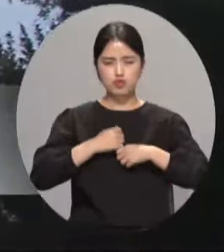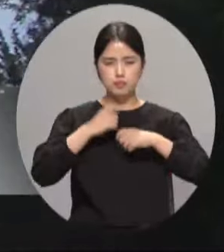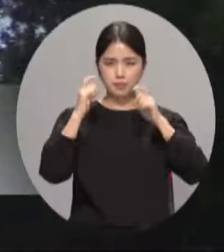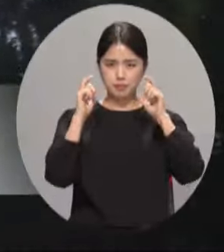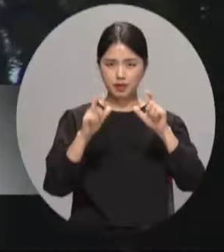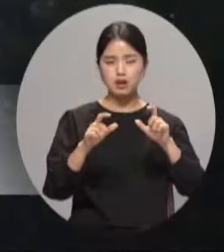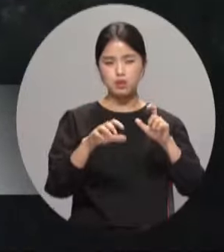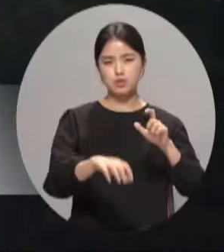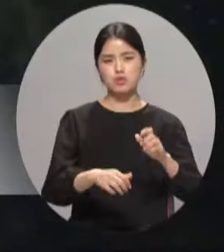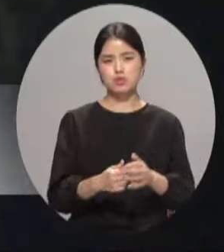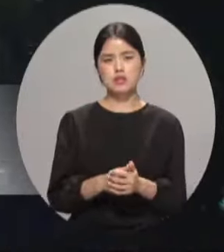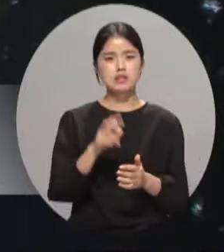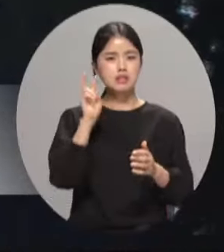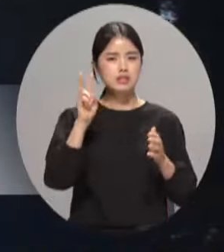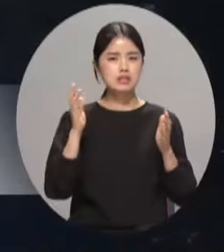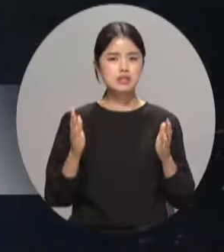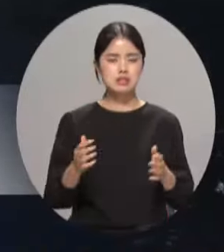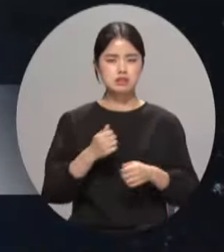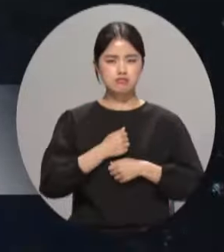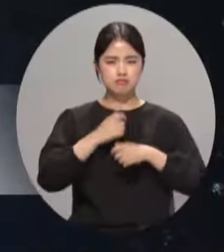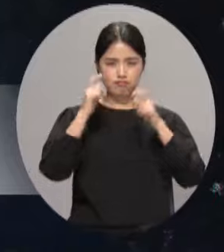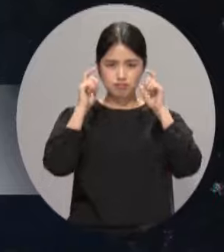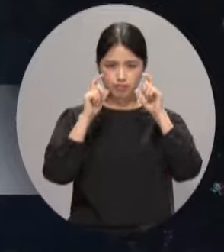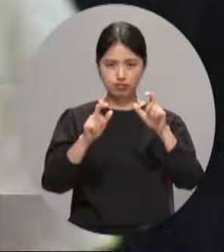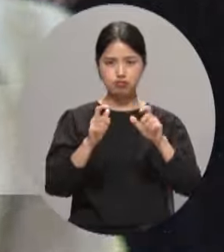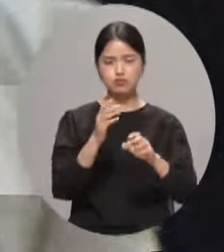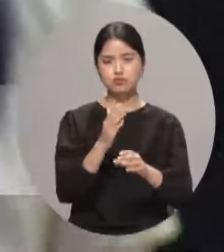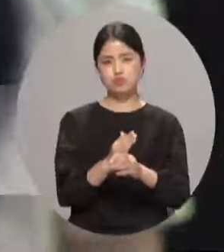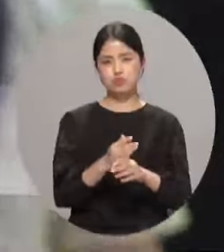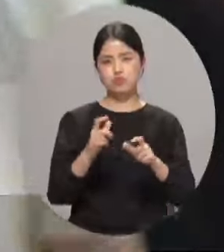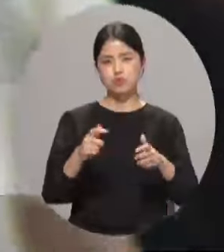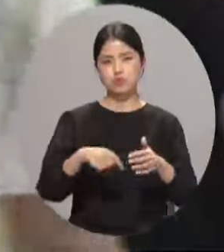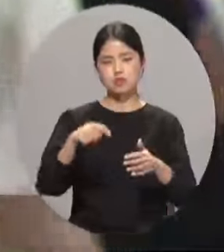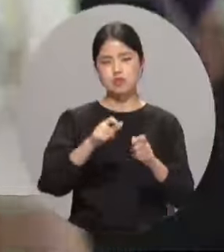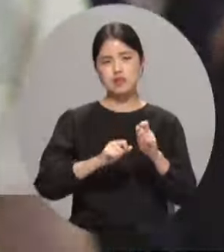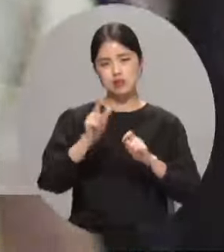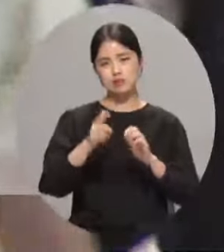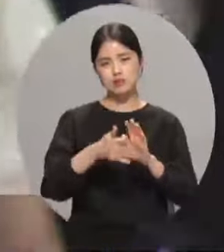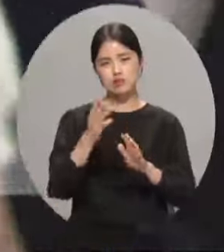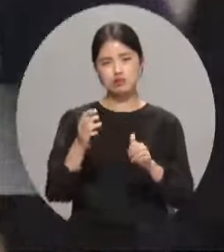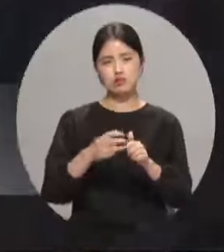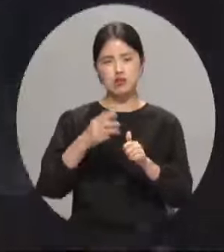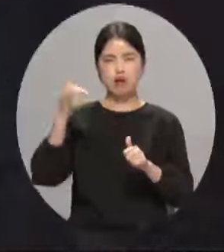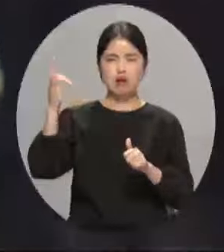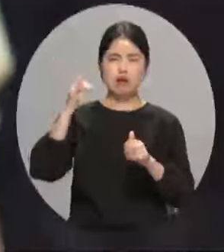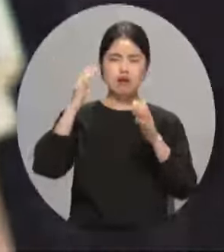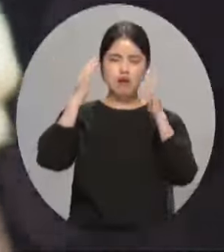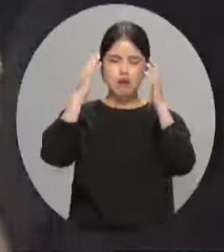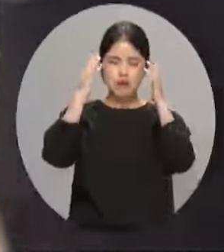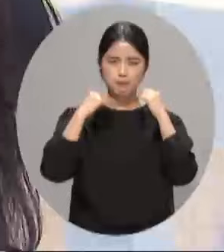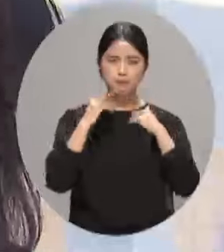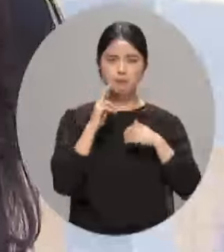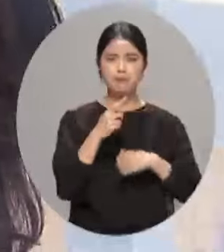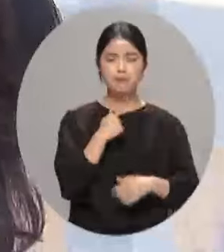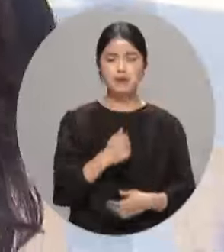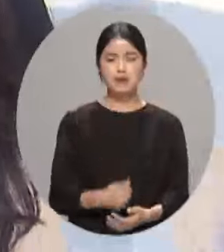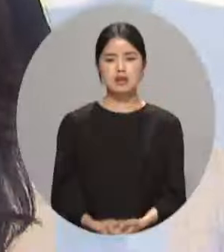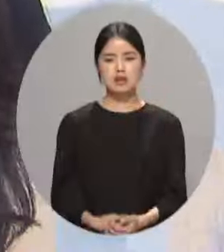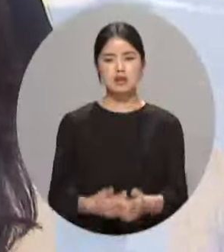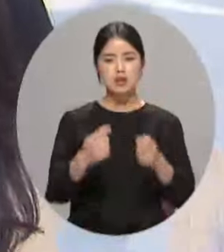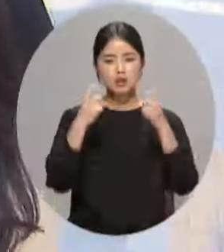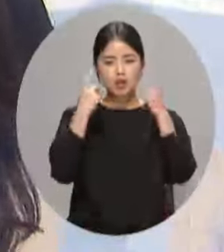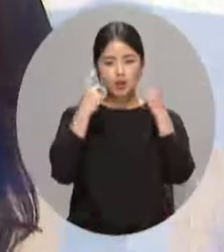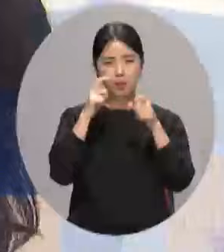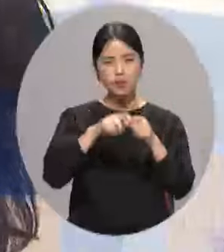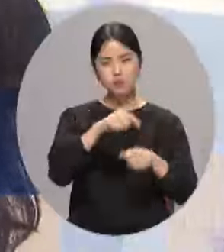지역. 이틀째 폭염주의보가 이어진 가운데 도내 대부분 시군에서 불볕 더위가 기승을 부렸습니다. 여행하려고